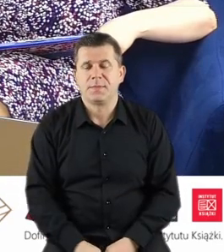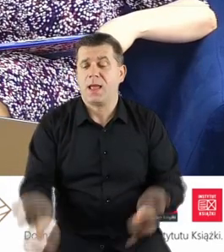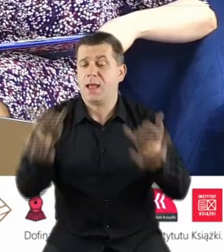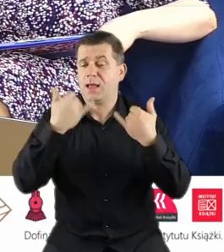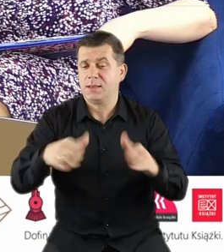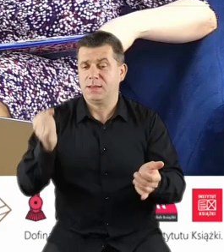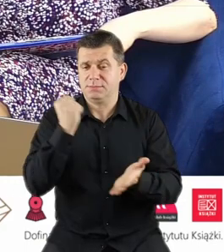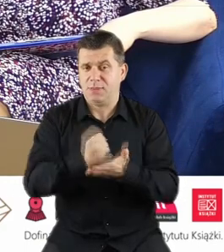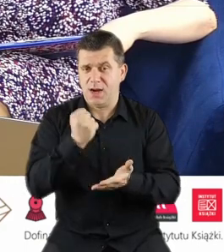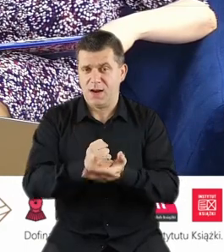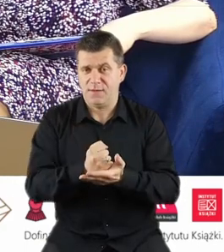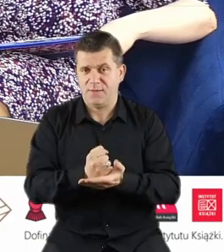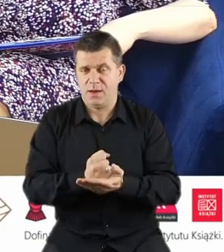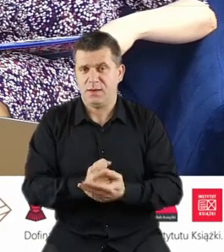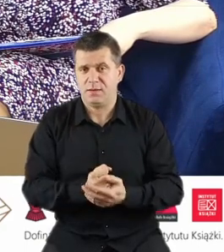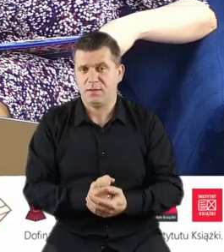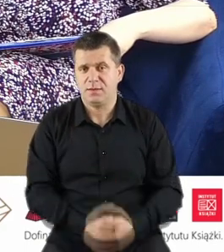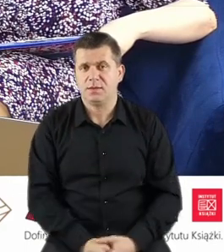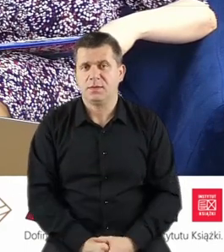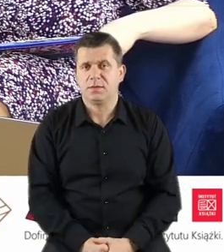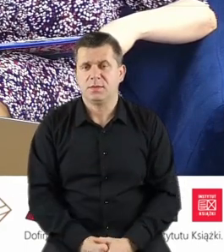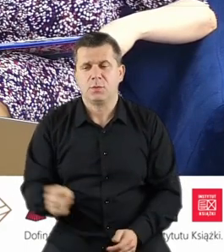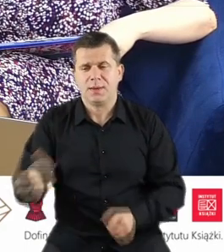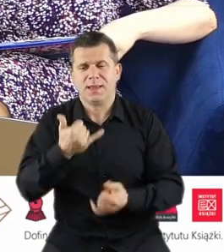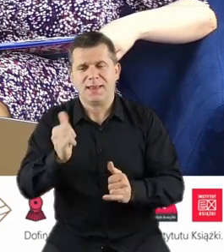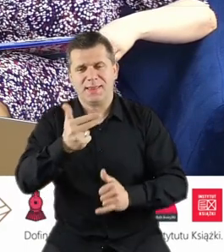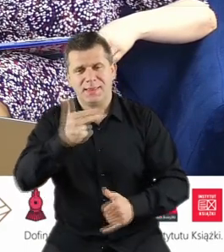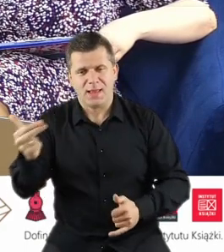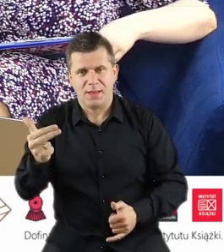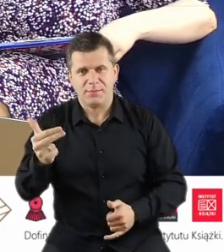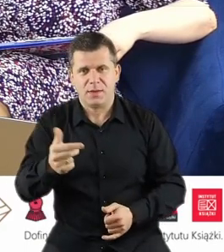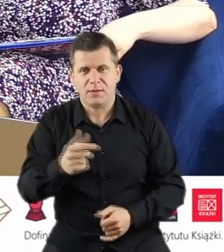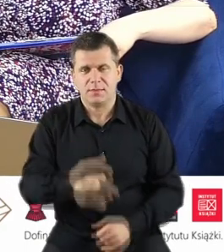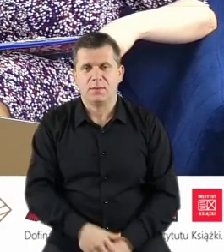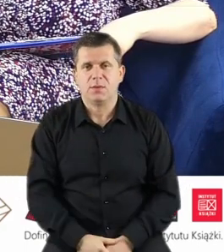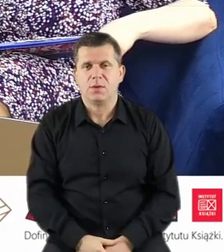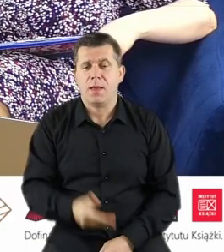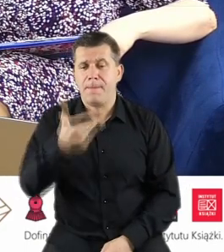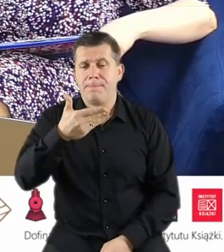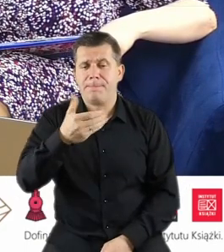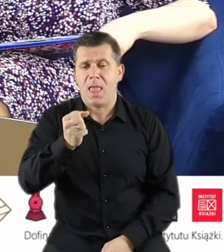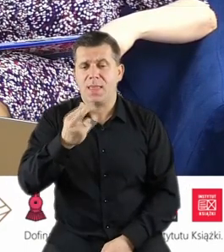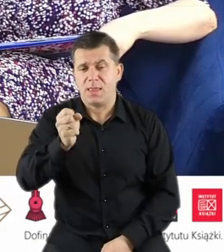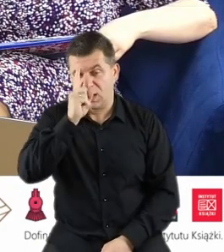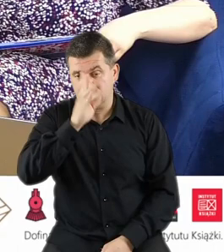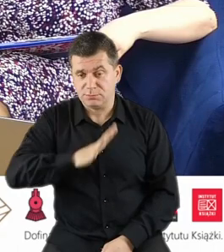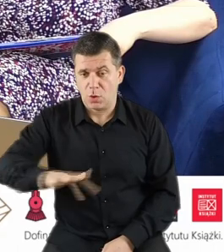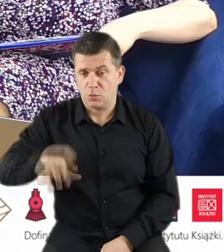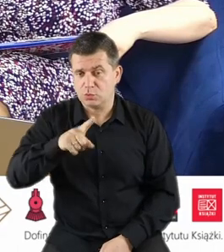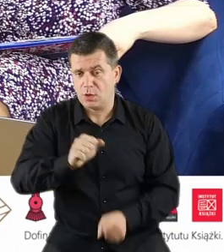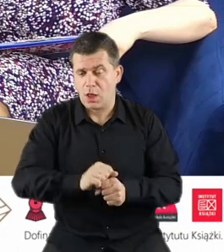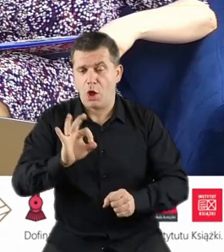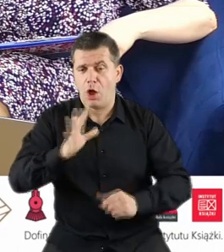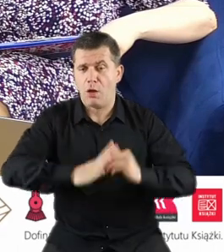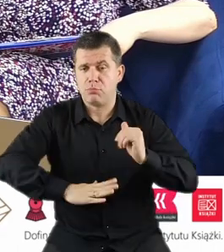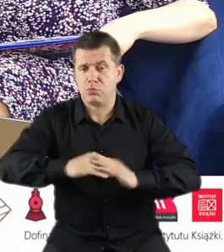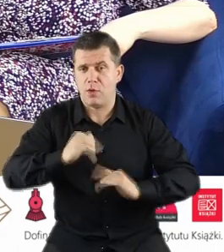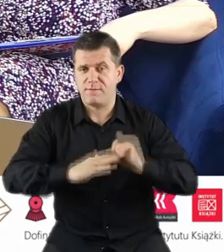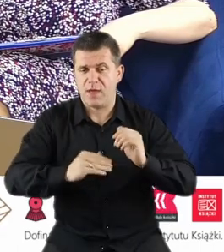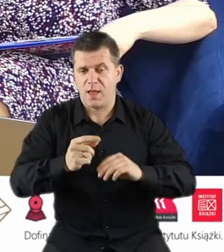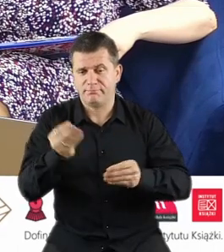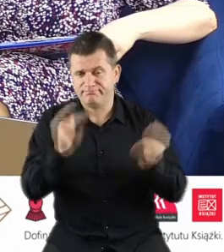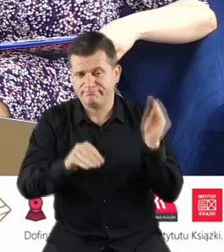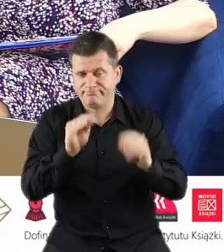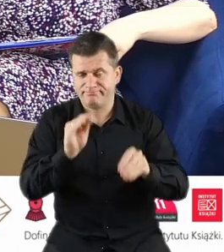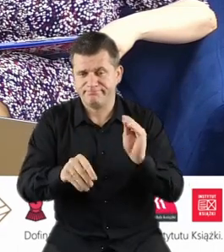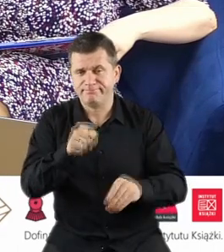ogóle jakby, bo to jest inny temat, którego w ogóle nie dotknęliśmy, czyli to, że media społecznościowe są budowane jakby